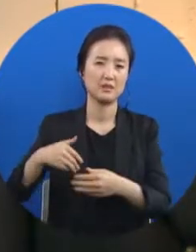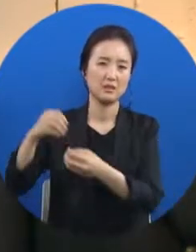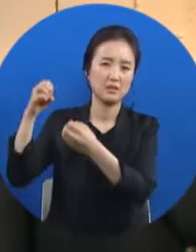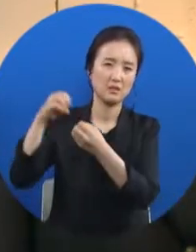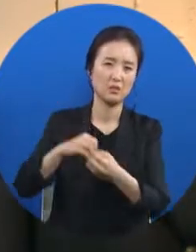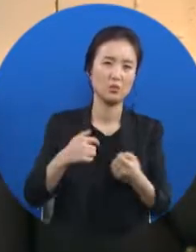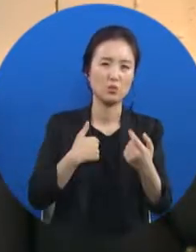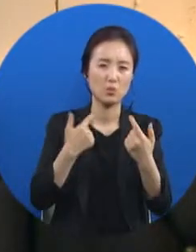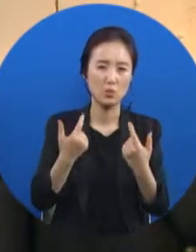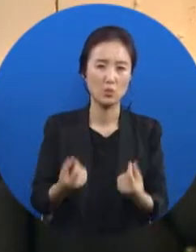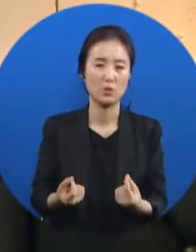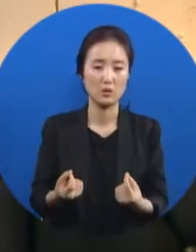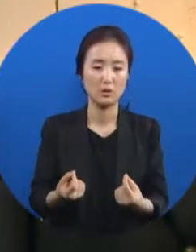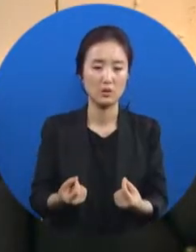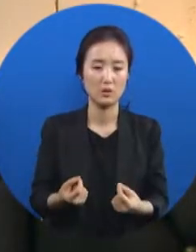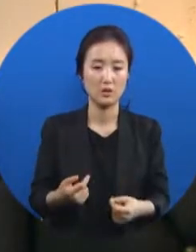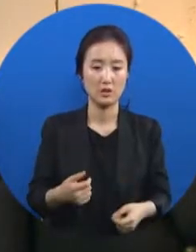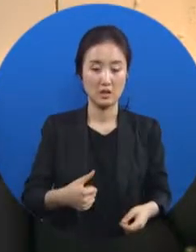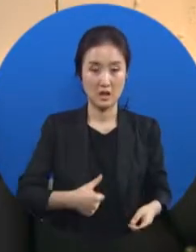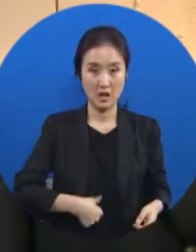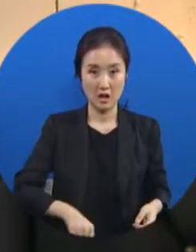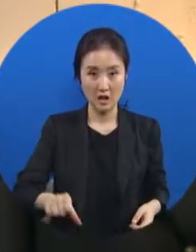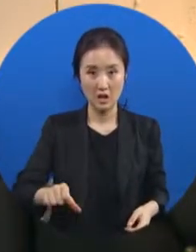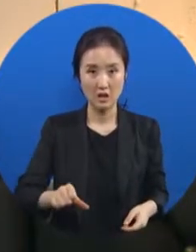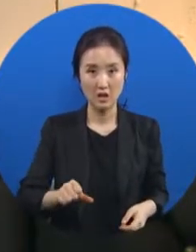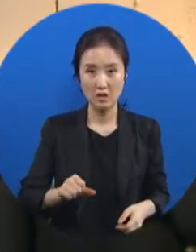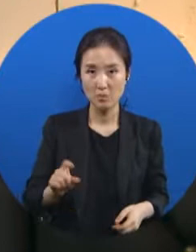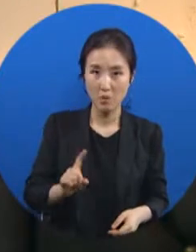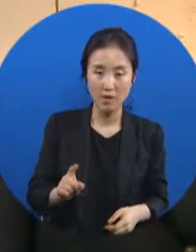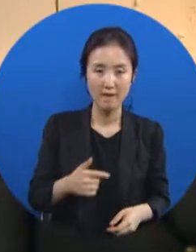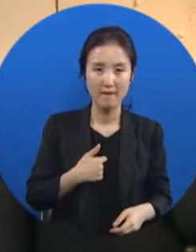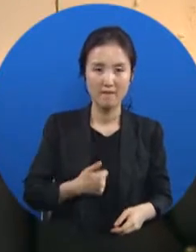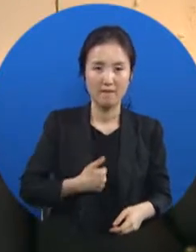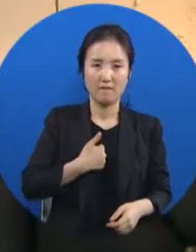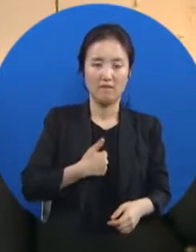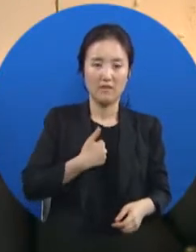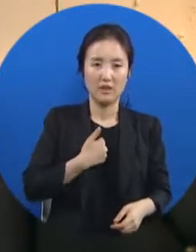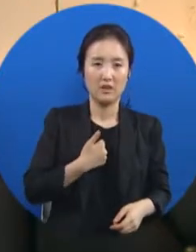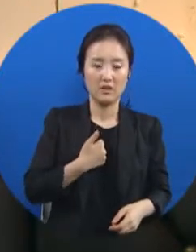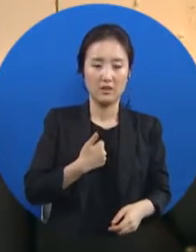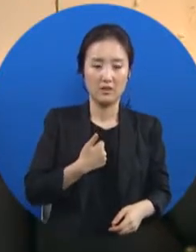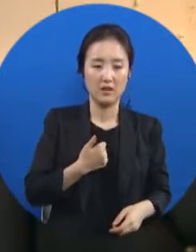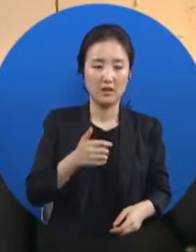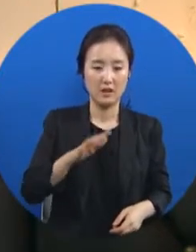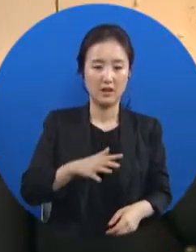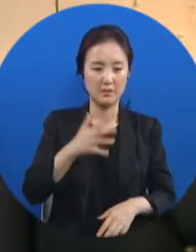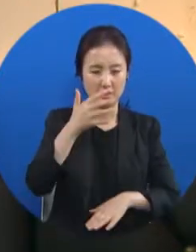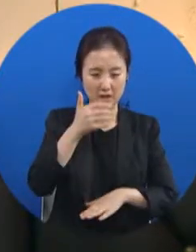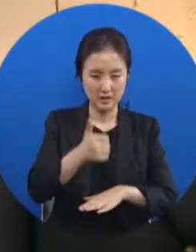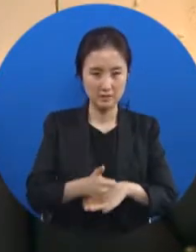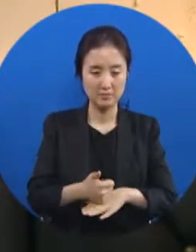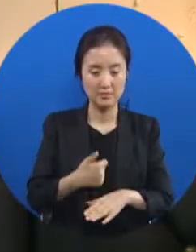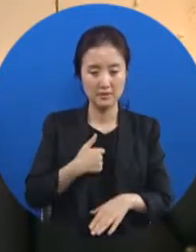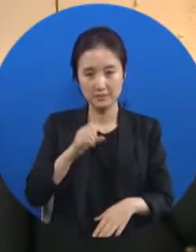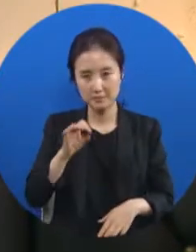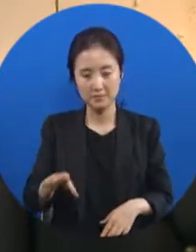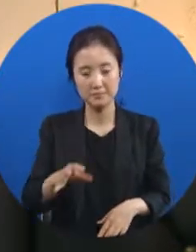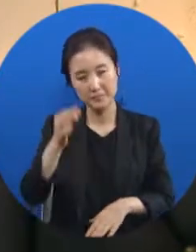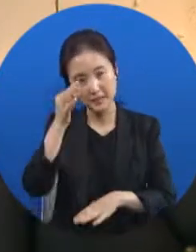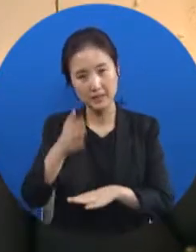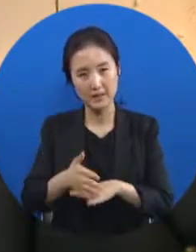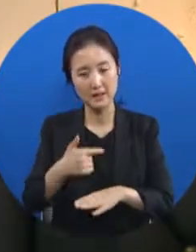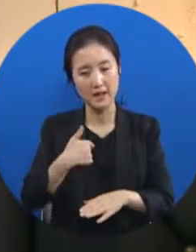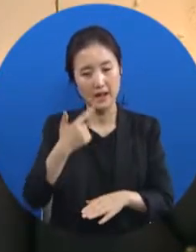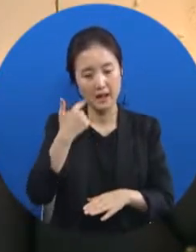할 때 내가 못 참는 거예요. 예. 그러면서도 끝나고 나면 미안해 아빠가 바꿔볼게. 근데도